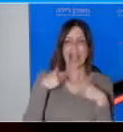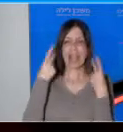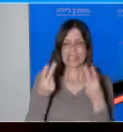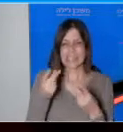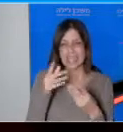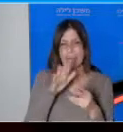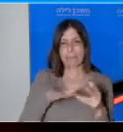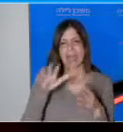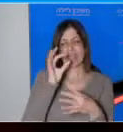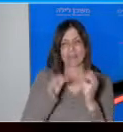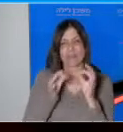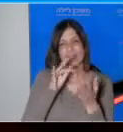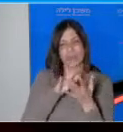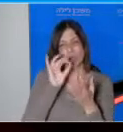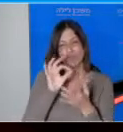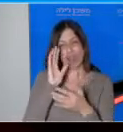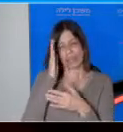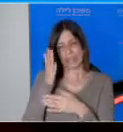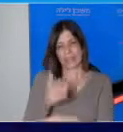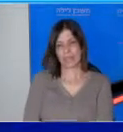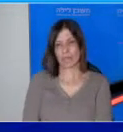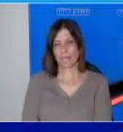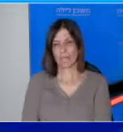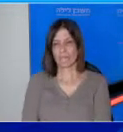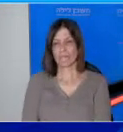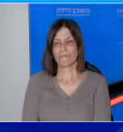המשפט במקום שלה הטבעי. טוב, די, חבר... די, אודי,